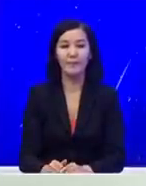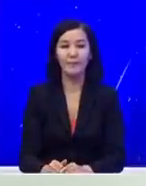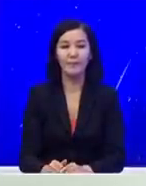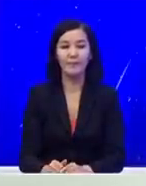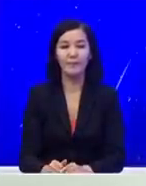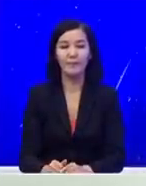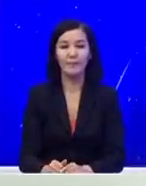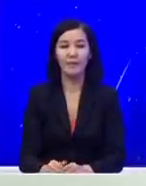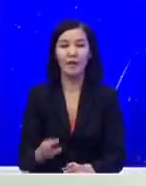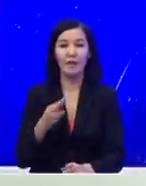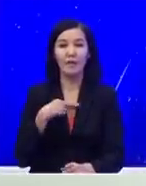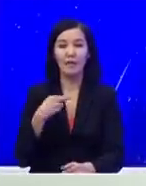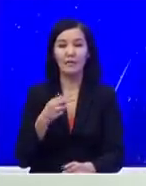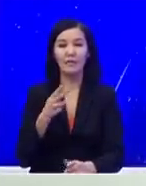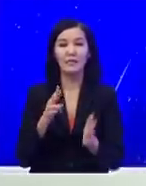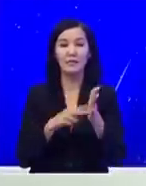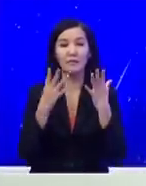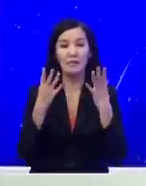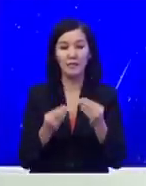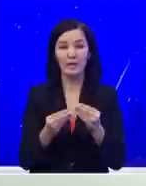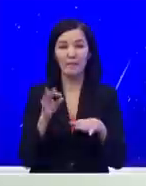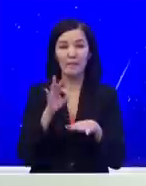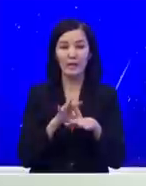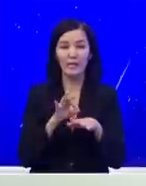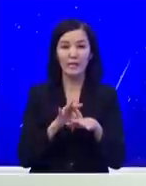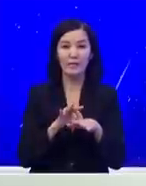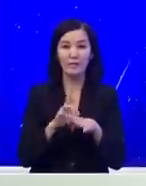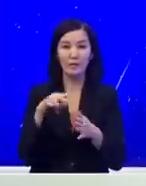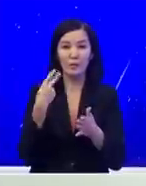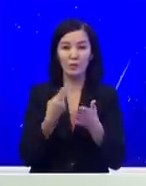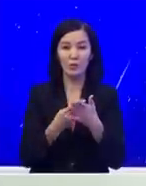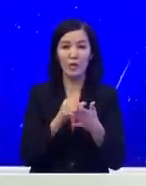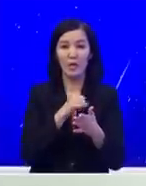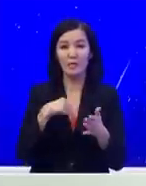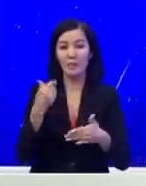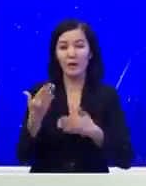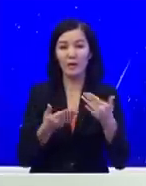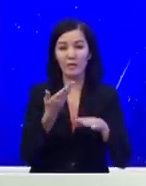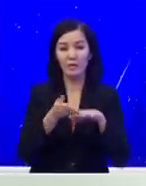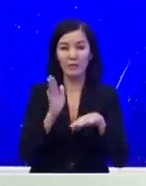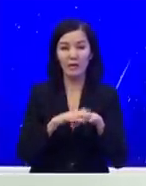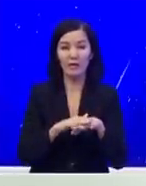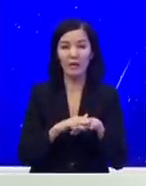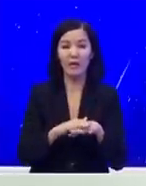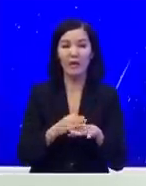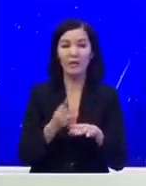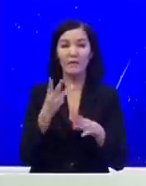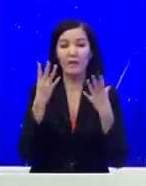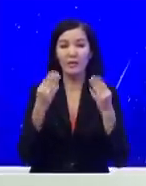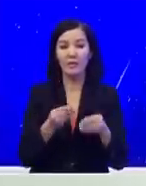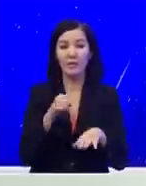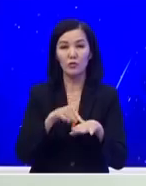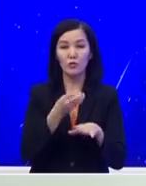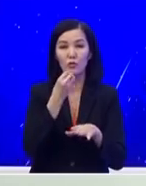обошлось. Я нахожусь здесь 7 дней. В больницу меня привезли на носилках. Я не могла даже самостоятельно двигаться. Вот уже 2 дня я чувствую